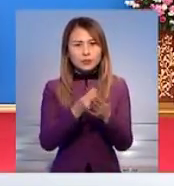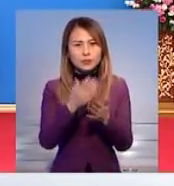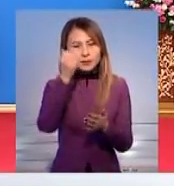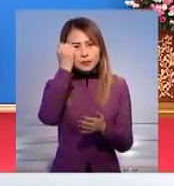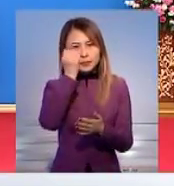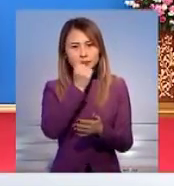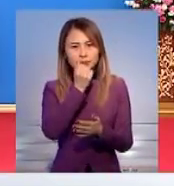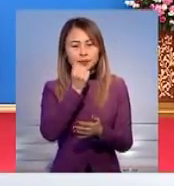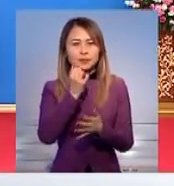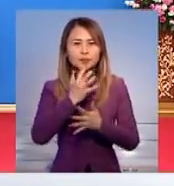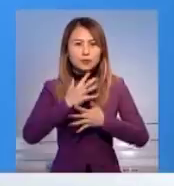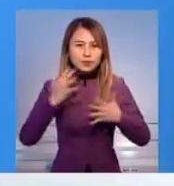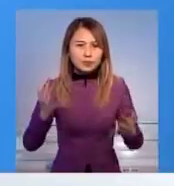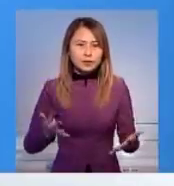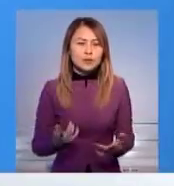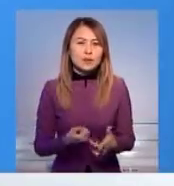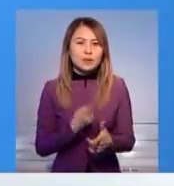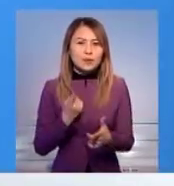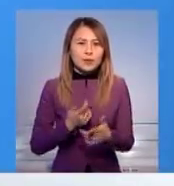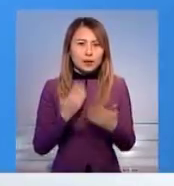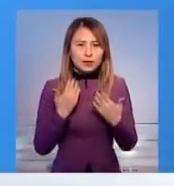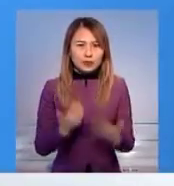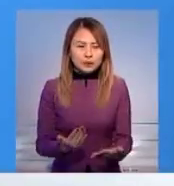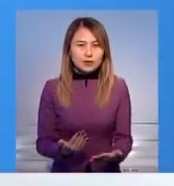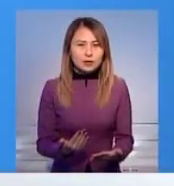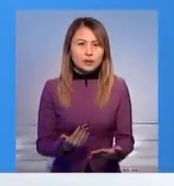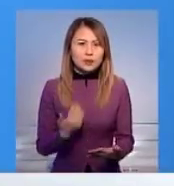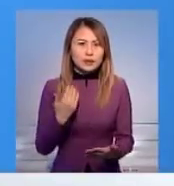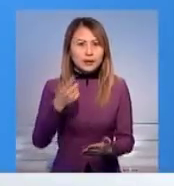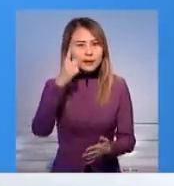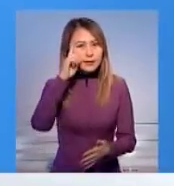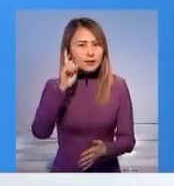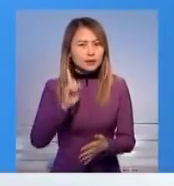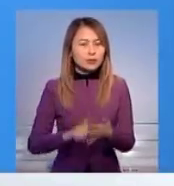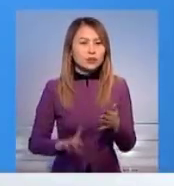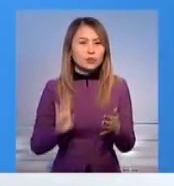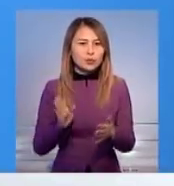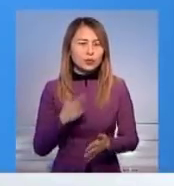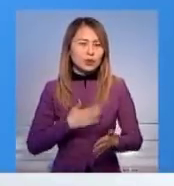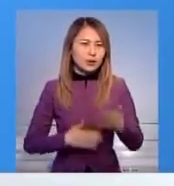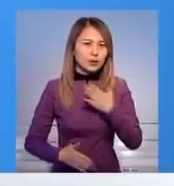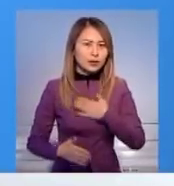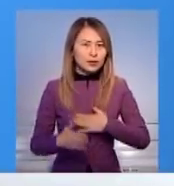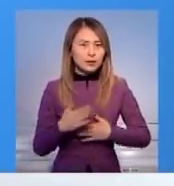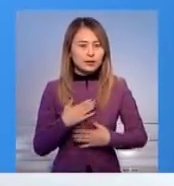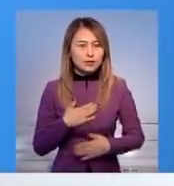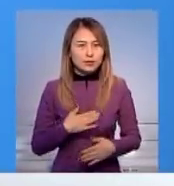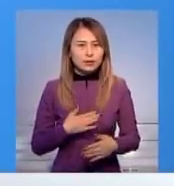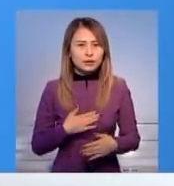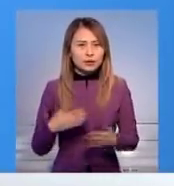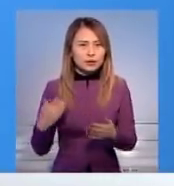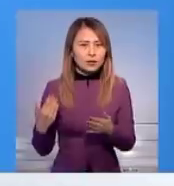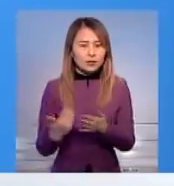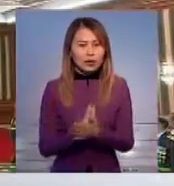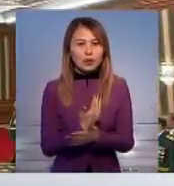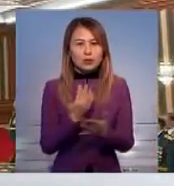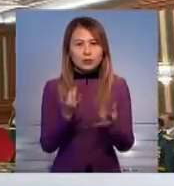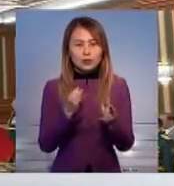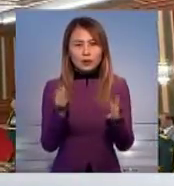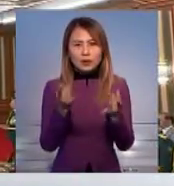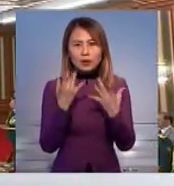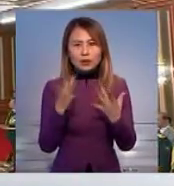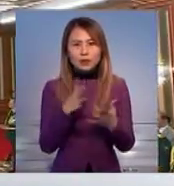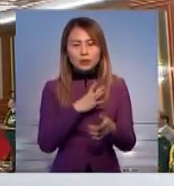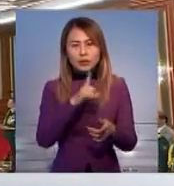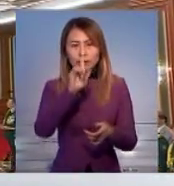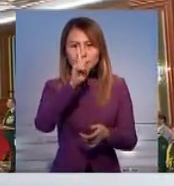алғысымыз шексіз. Сізге сіздің сеніміңізді ақтаймыз. Осы жаңа айтып өттіңіз, осыдан бірер